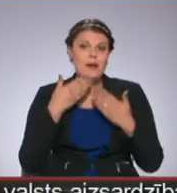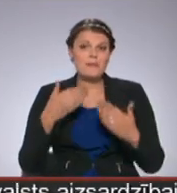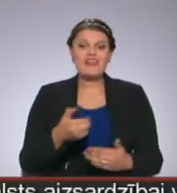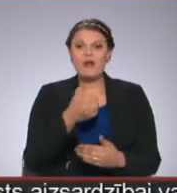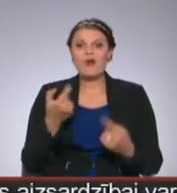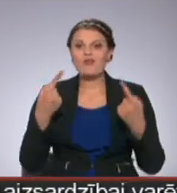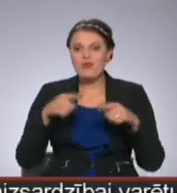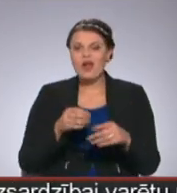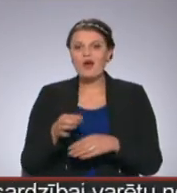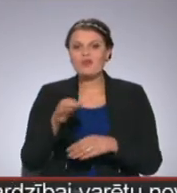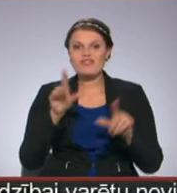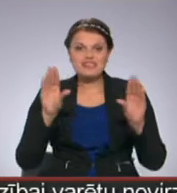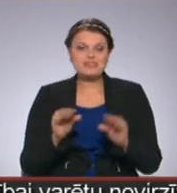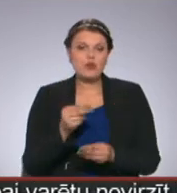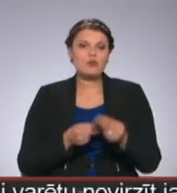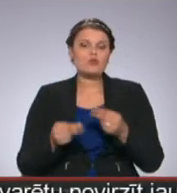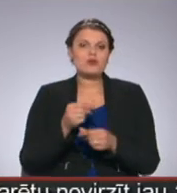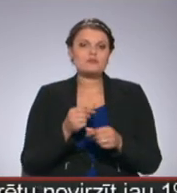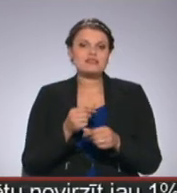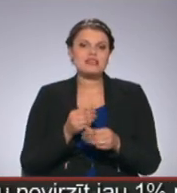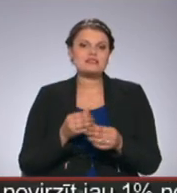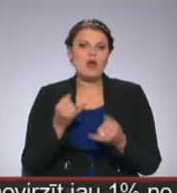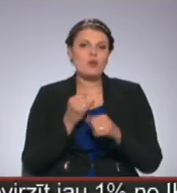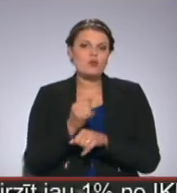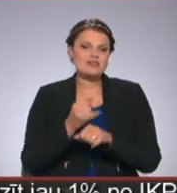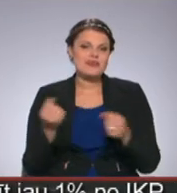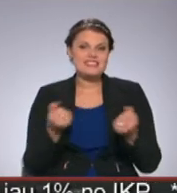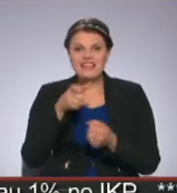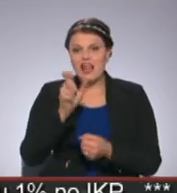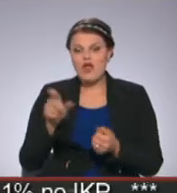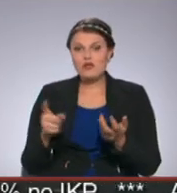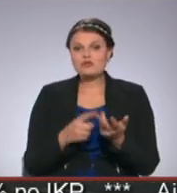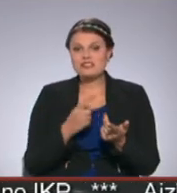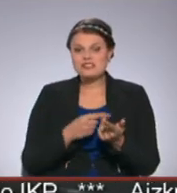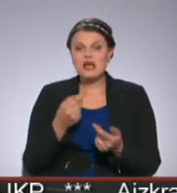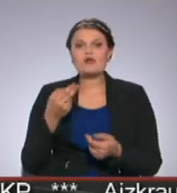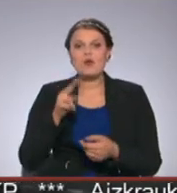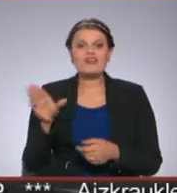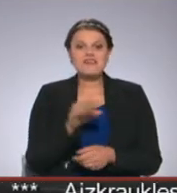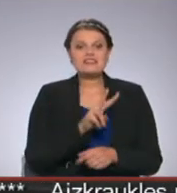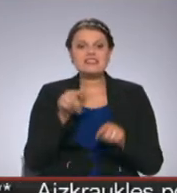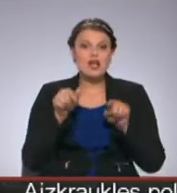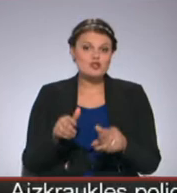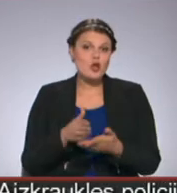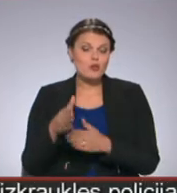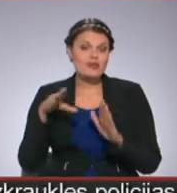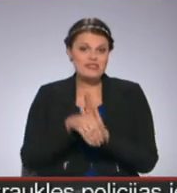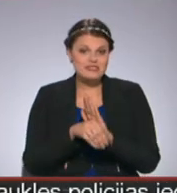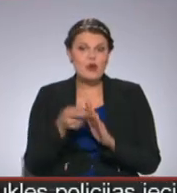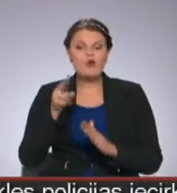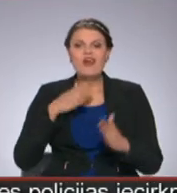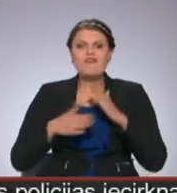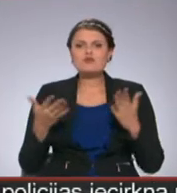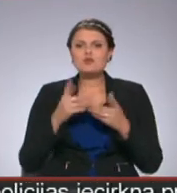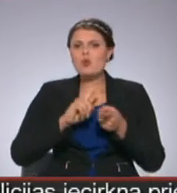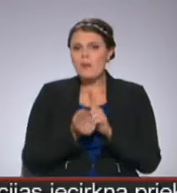novadā ir samazinājusies turisma biznesā strādājošo skaits un nav vienotu mērķu un koncepcijas. Tāpēc visi, kas šajā nozarē iesaistīti un